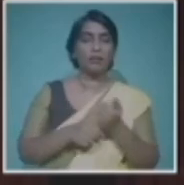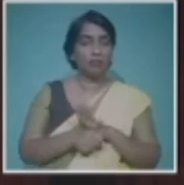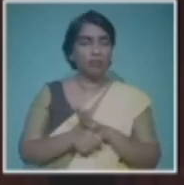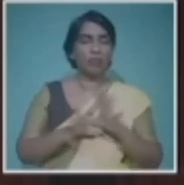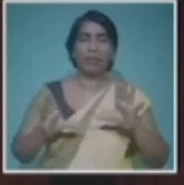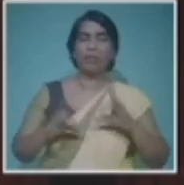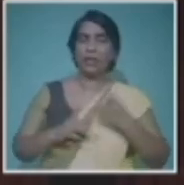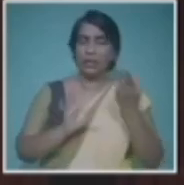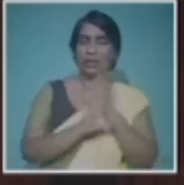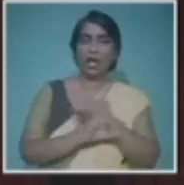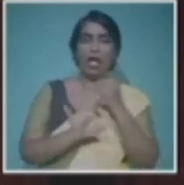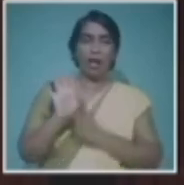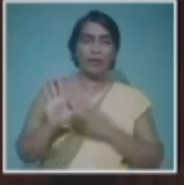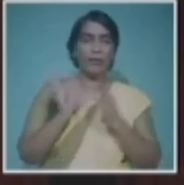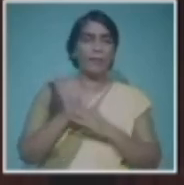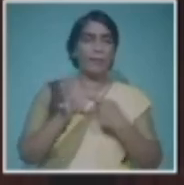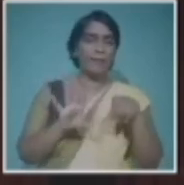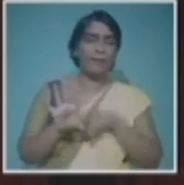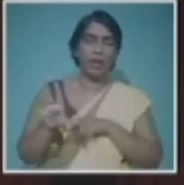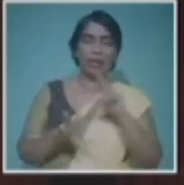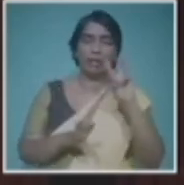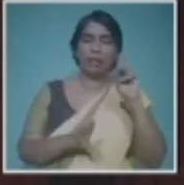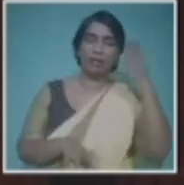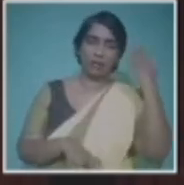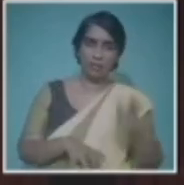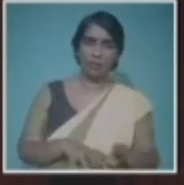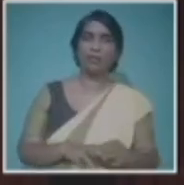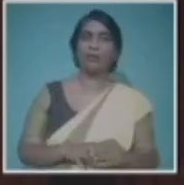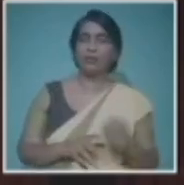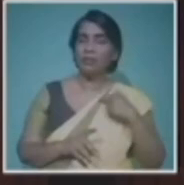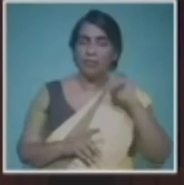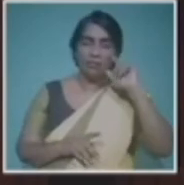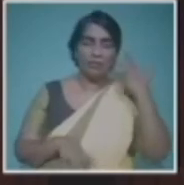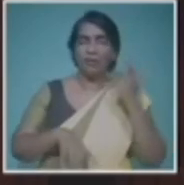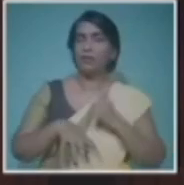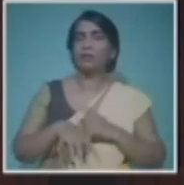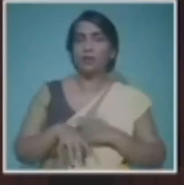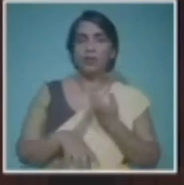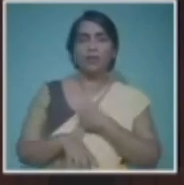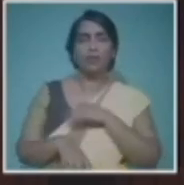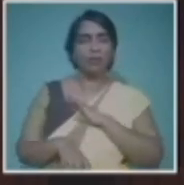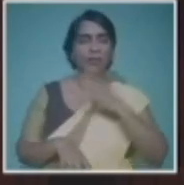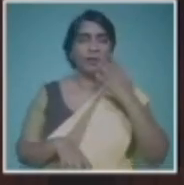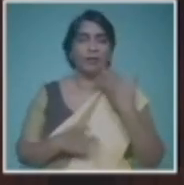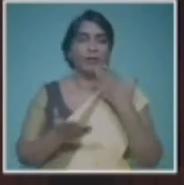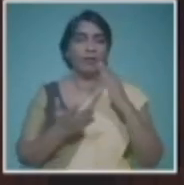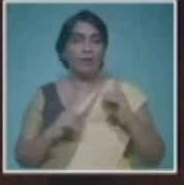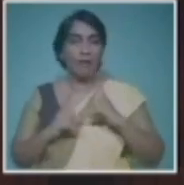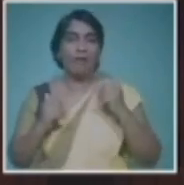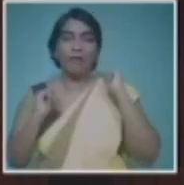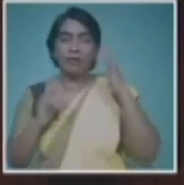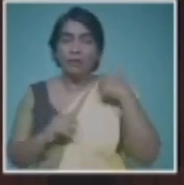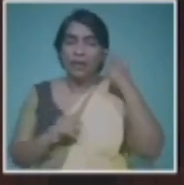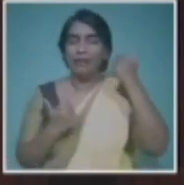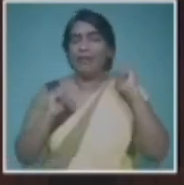ගිය අවුරුද්දේ මැයි මාසේ 31 වෙනිදා අරන් ගියා අපි නොසිතු වෙලාවක උන්වහන්සේගේ ජීවිතය බේර ගන්න පුළුවන් කියලා විශ්වාස කරමින්